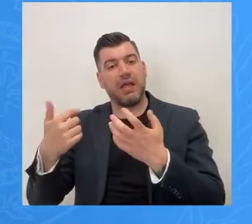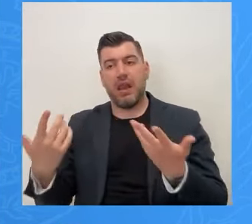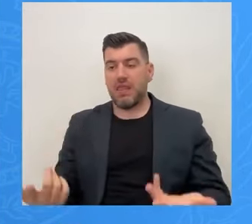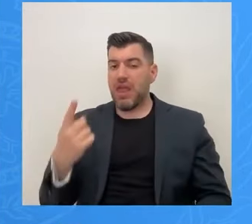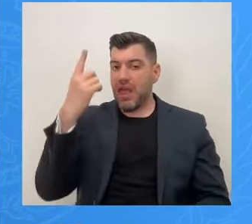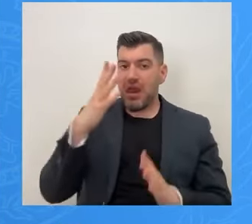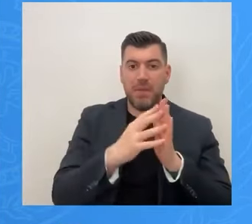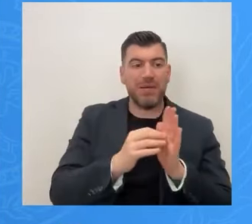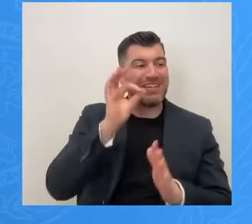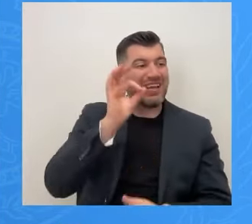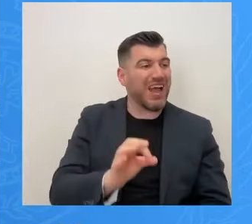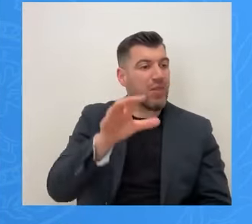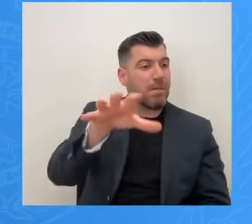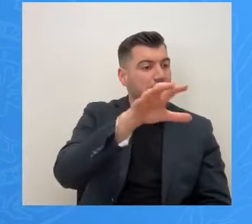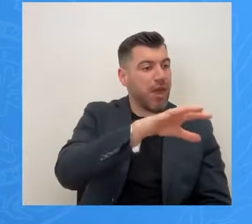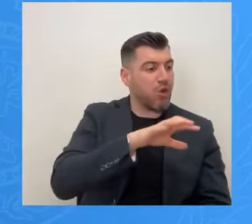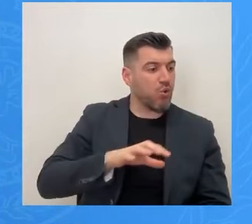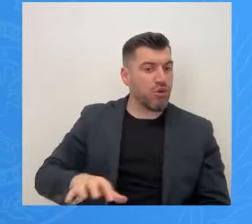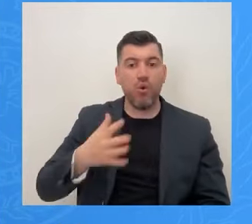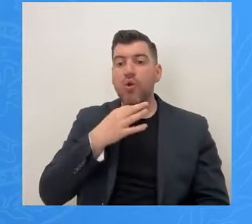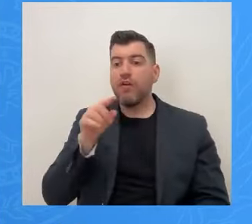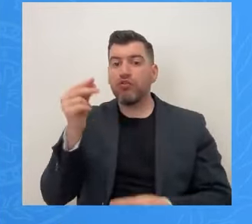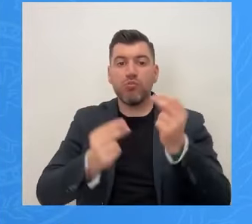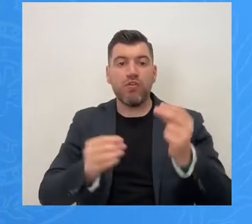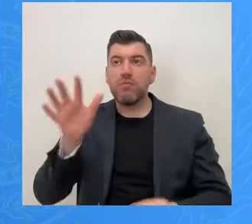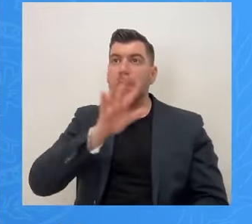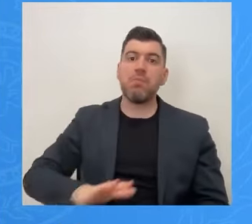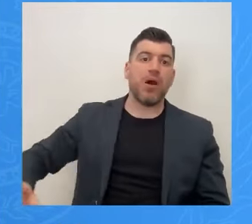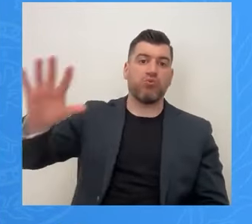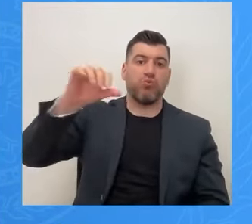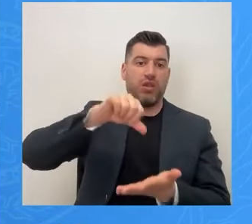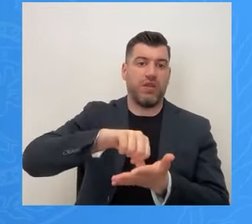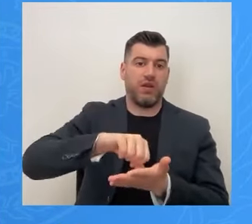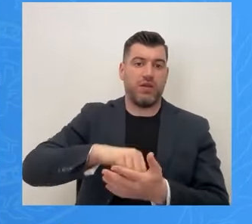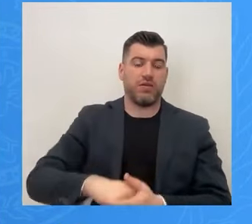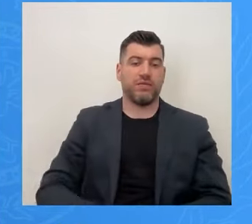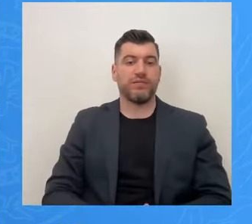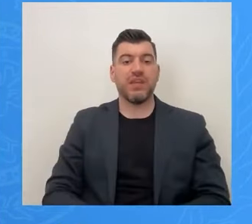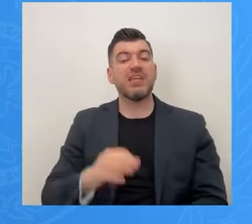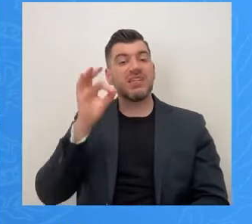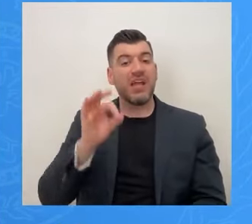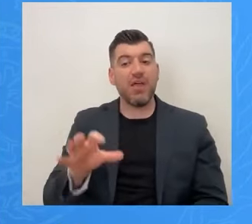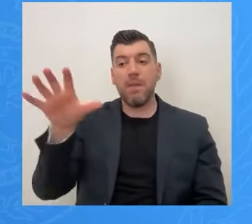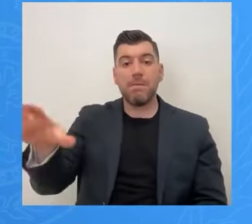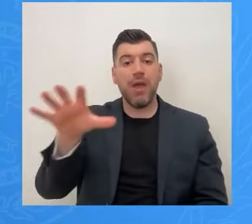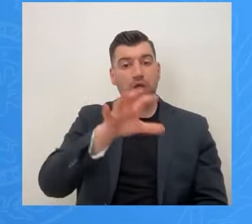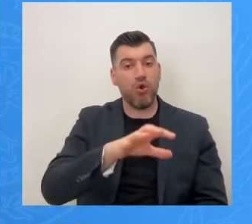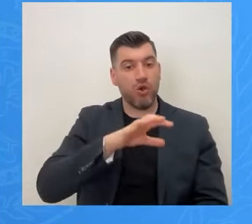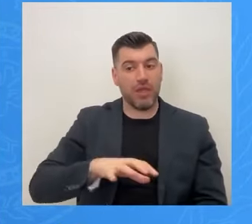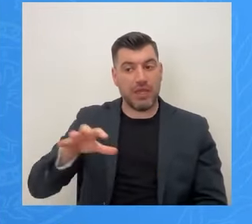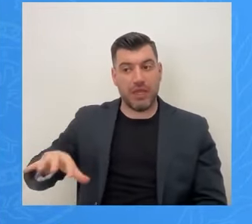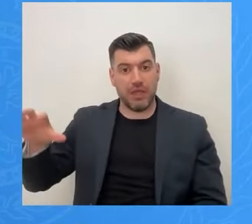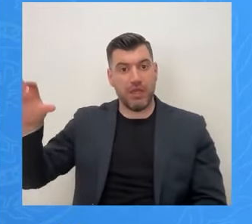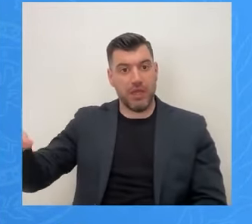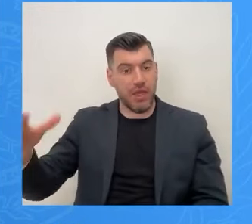περιοχή, επειδή αυτό το πράγμα αφορά όλη την Αθήνα, όλα τα δημοτικά διαμερίσματα, σε κάθε περιοχή υπάρχουν χώροι, τους έχουμε αναδείξει, δεν θα τους φέρουμε